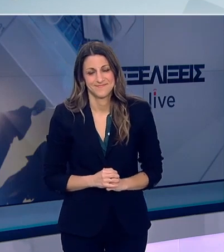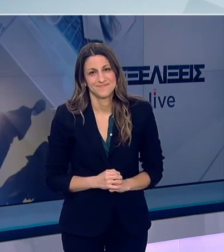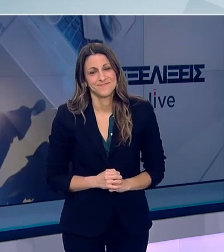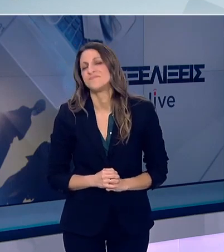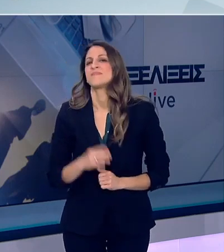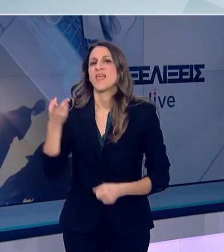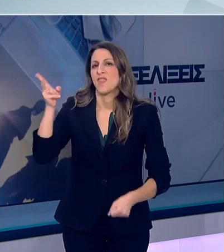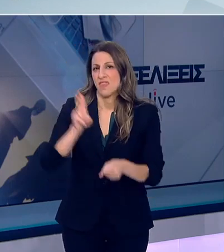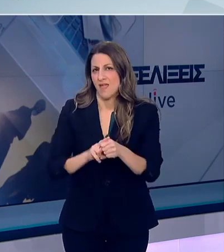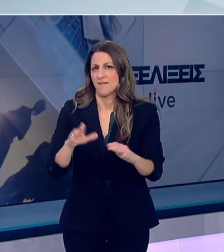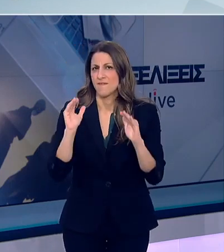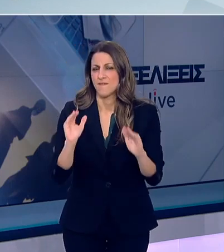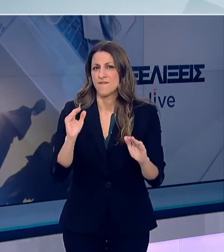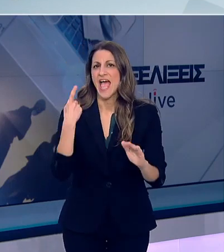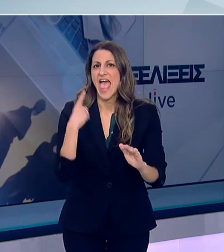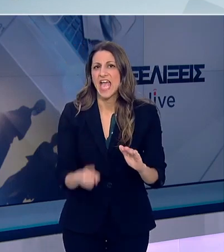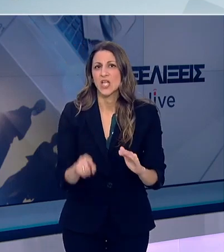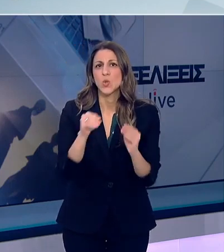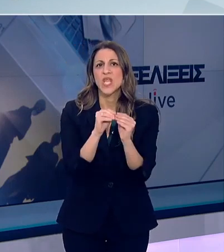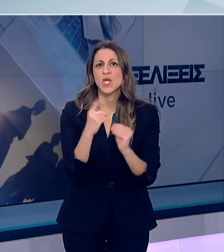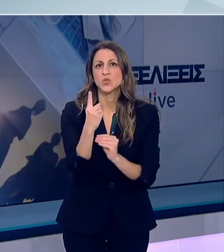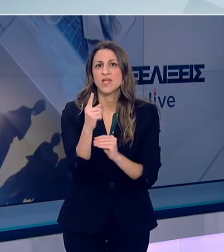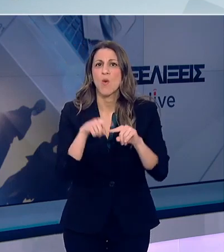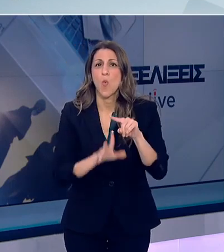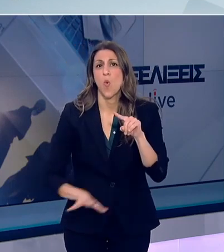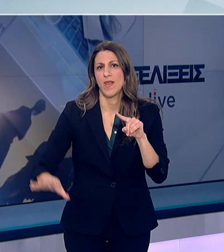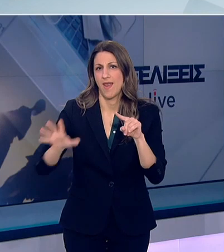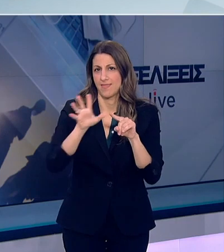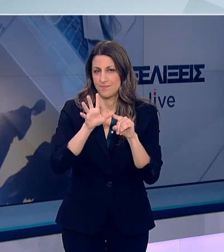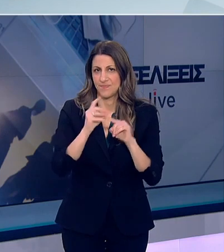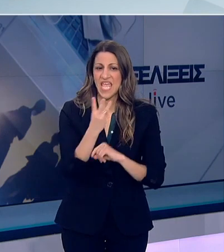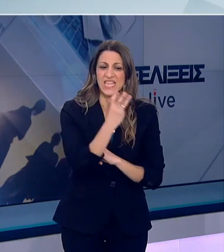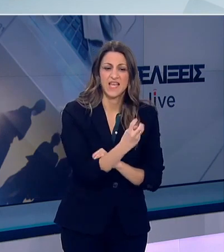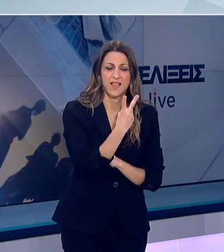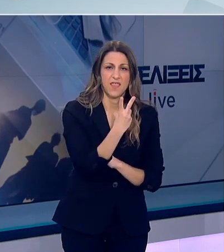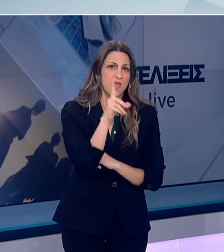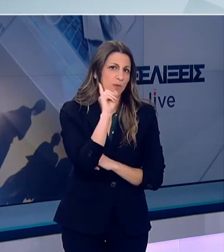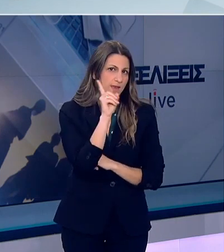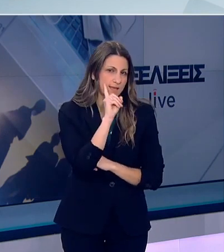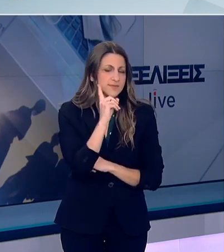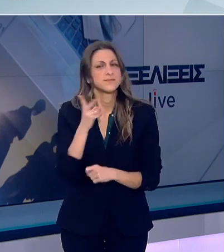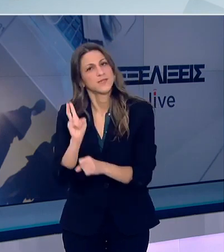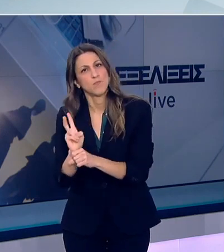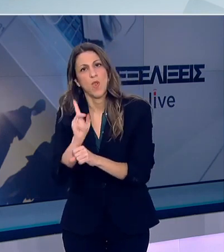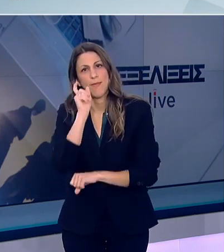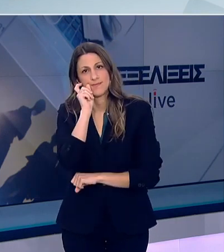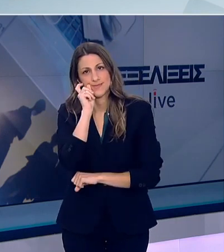Συνολικά, οι θάνατοι παραμένουν 121 σε όλη τη χώρα. Οι 32 ήταν γυναίκες και οι υπόλοιποι άνδρες.